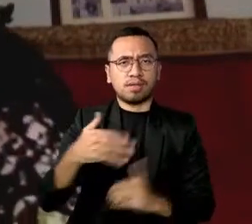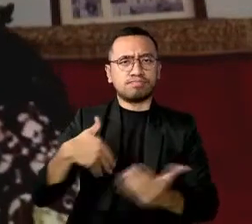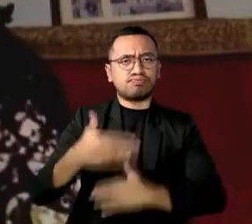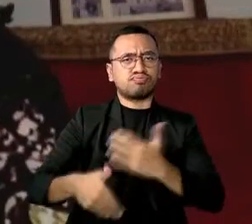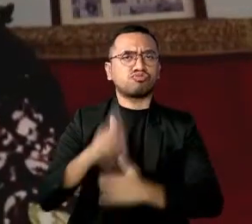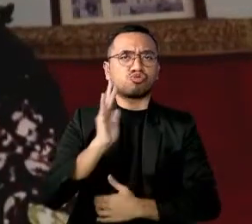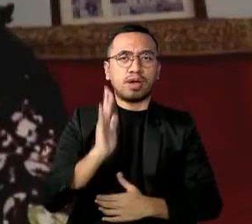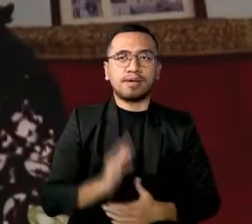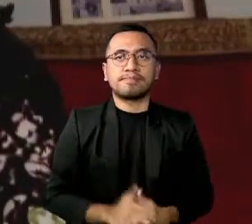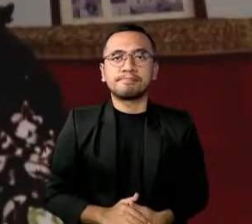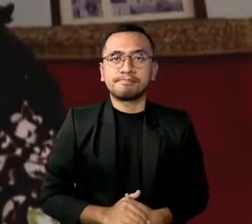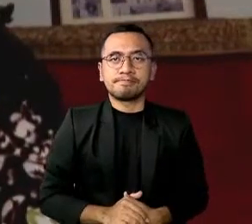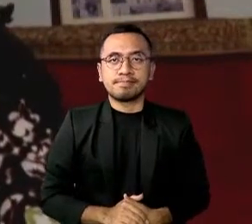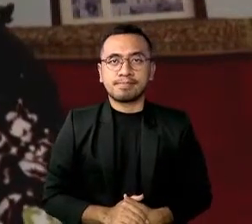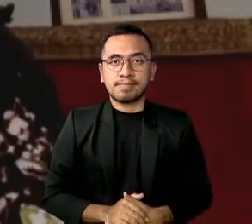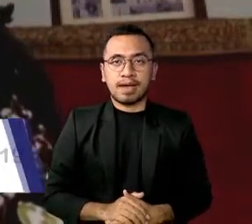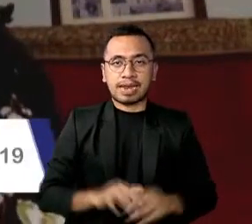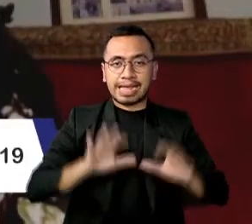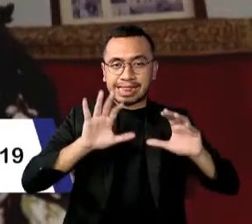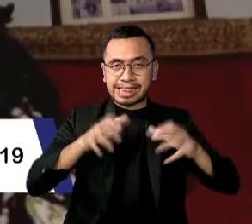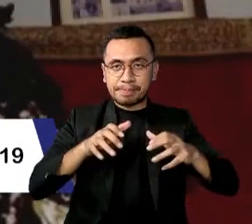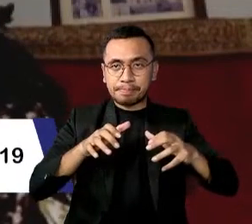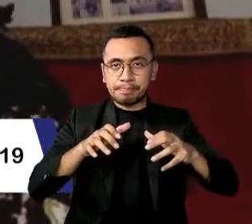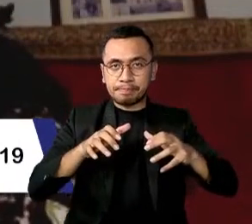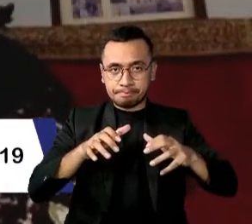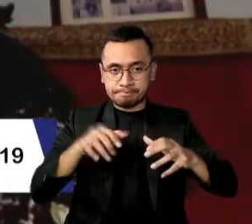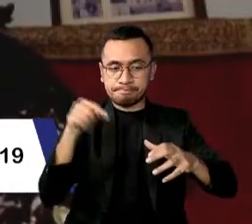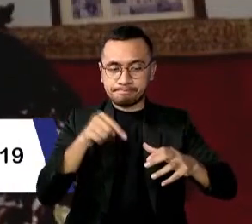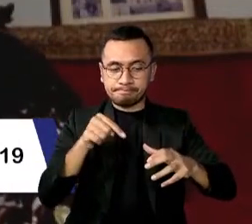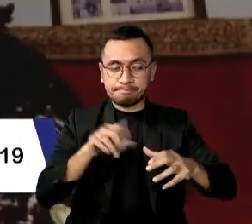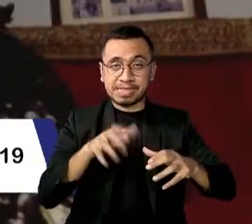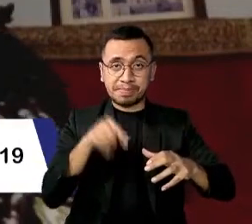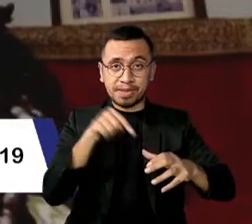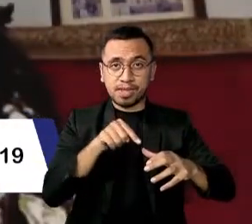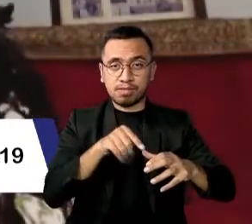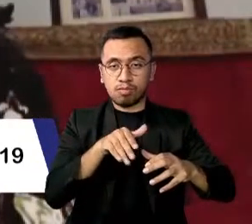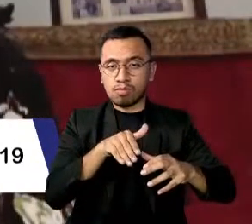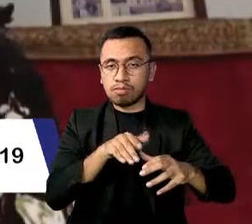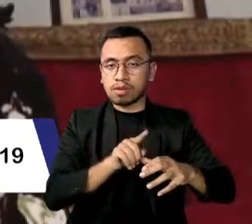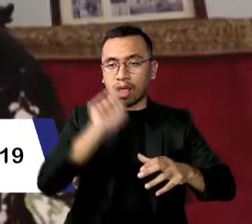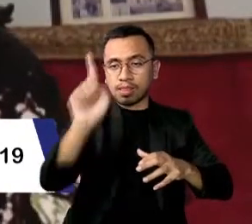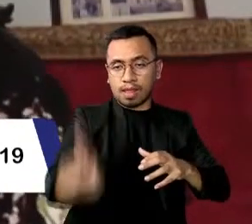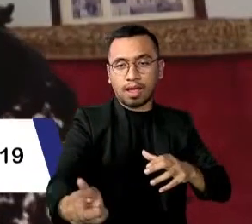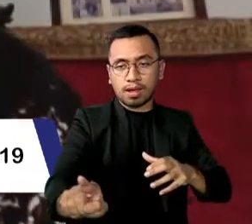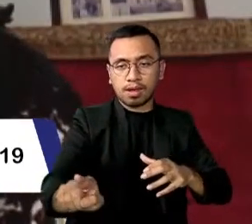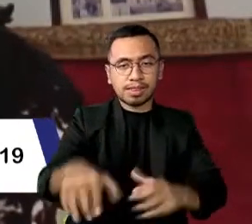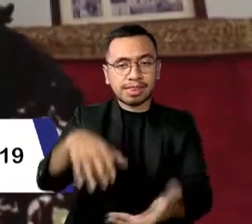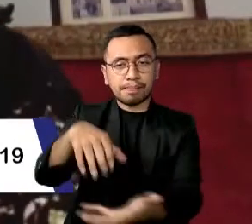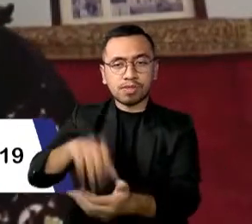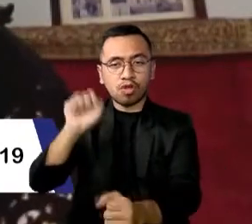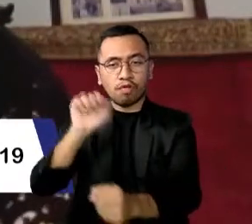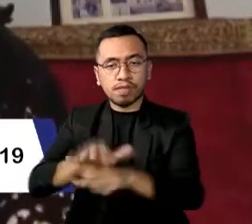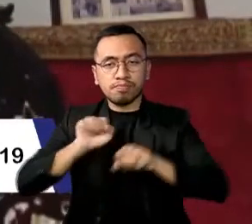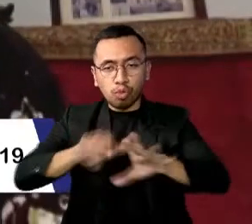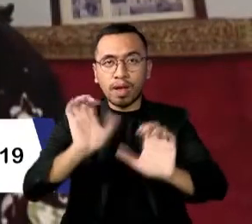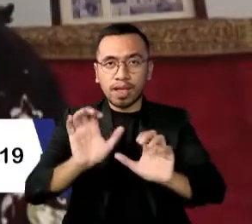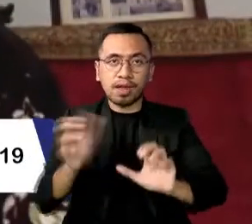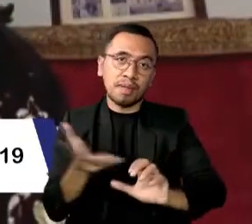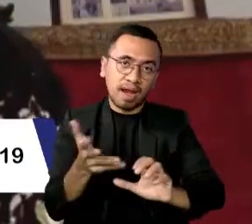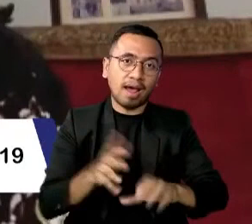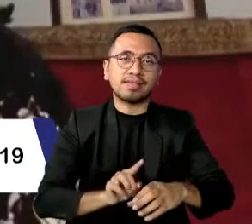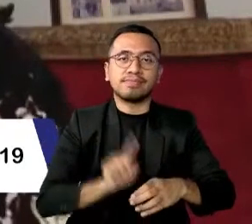pengiriman turpin pelacak kompak ini ke daerah-daerah yang dimana rantai telurnya tinggi menjadi persoalan sekarang adalah